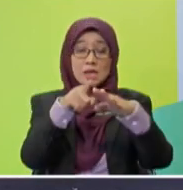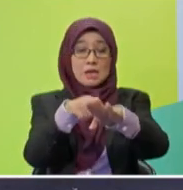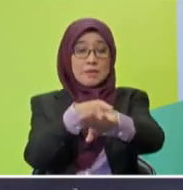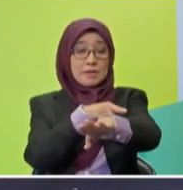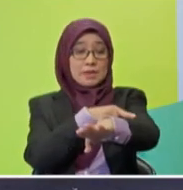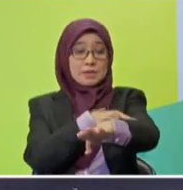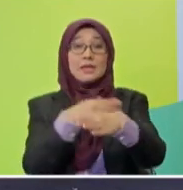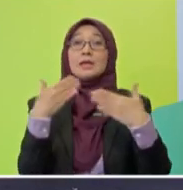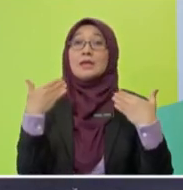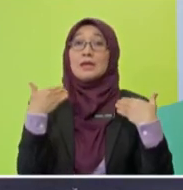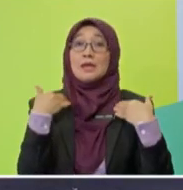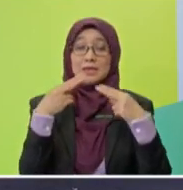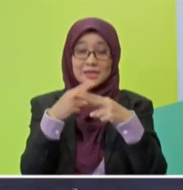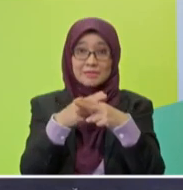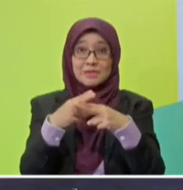ada pendek kecil